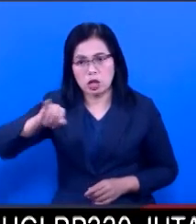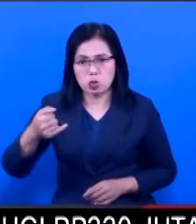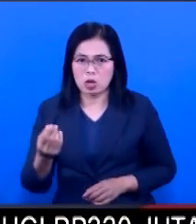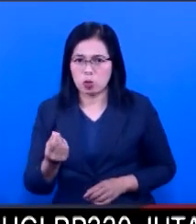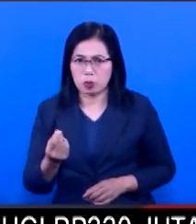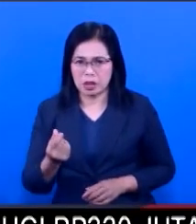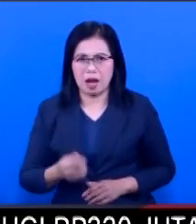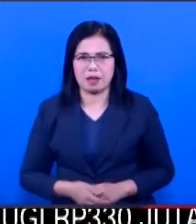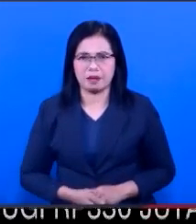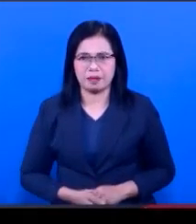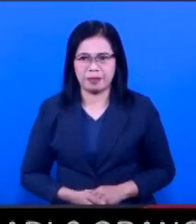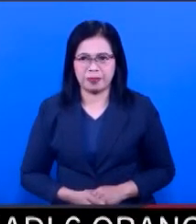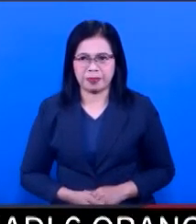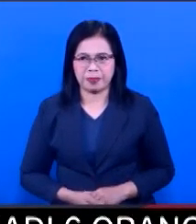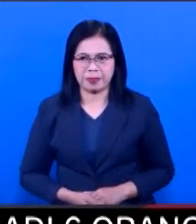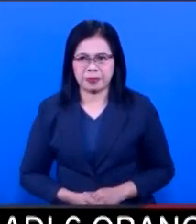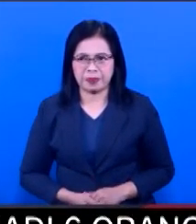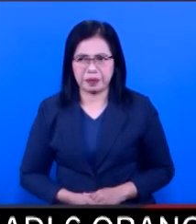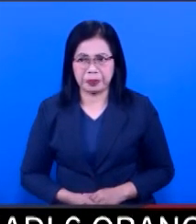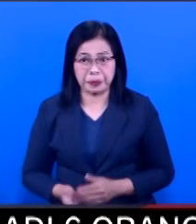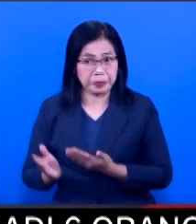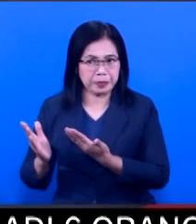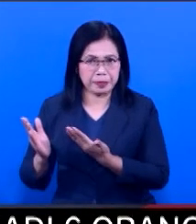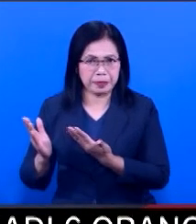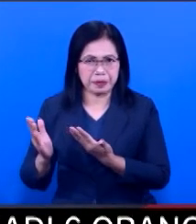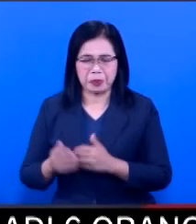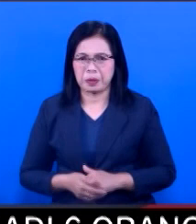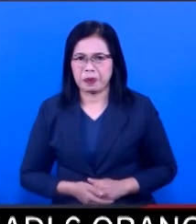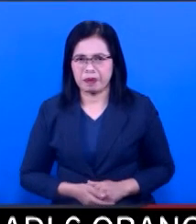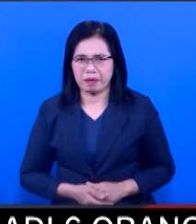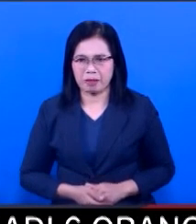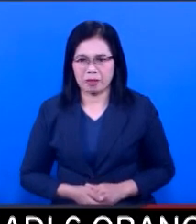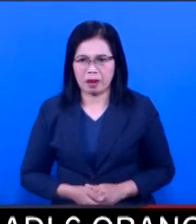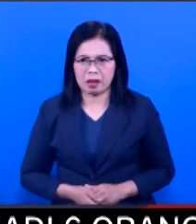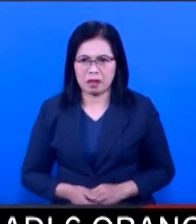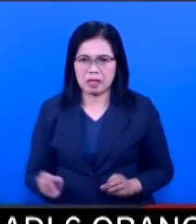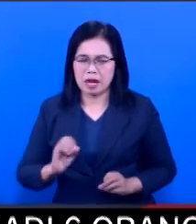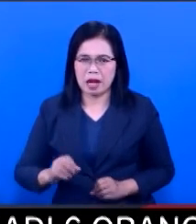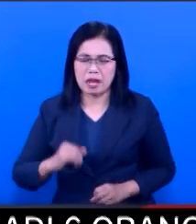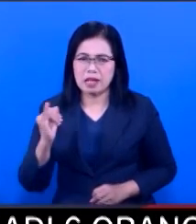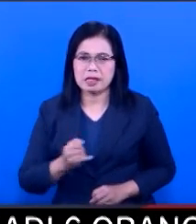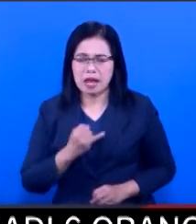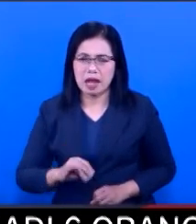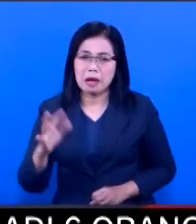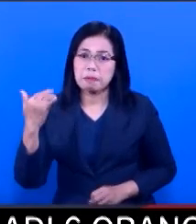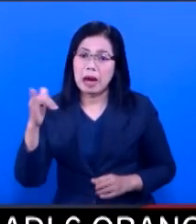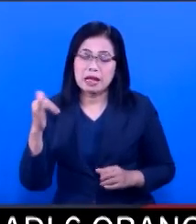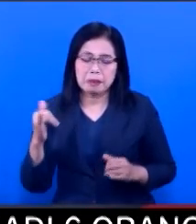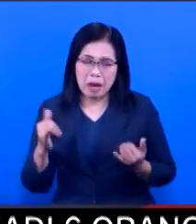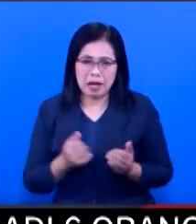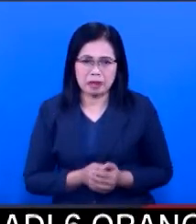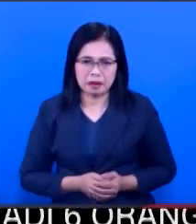CNNIndonesia.com, Ketua Program Studi Terapan Fakultas Psikologi UI Rosemini menyebut bahwa tidak ada yang salah dengan memainkan boneka arwah yang menyerupai seorang